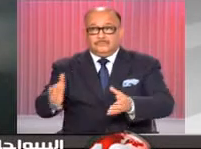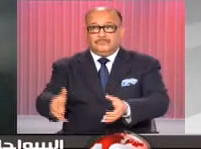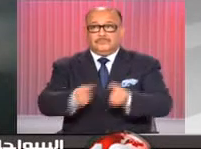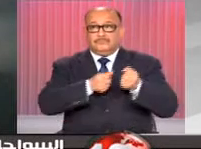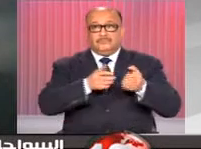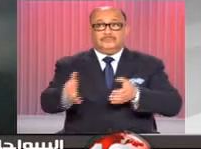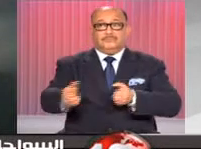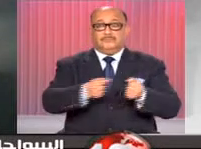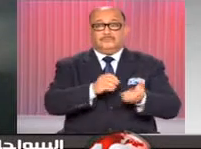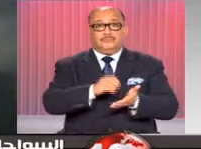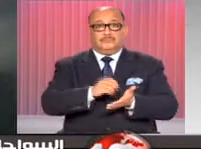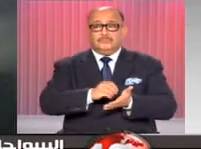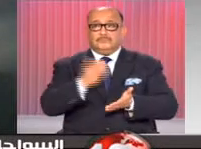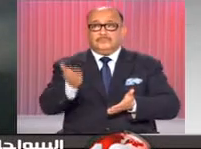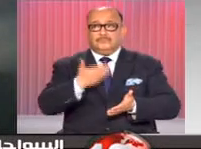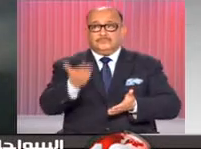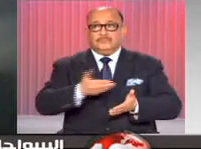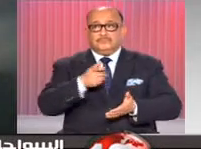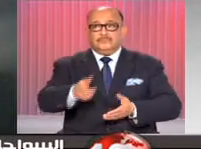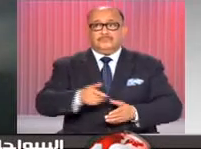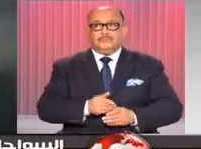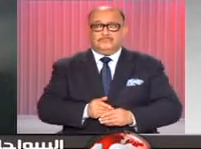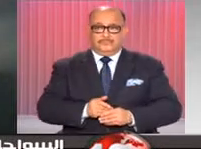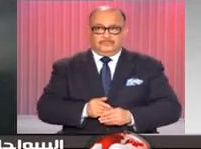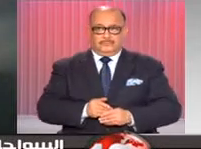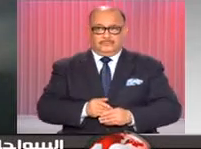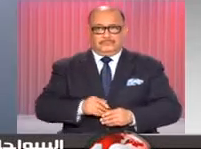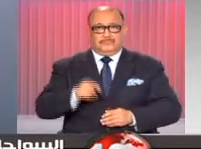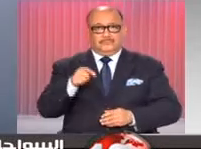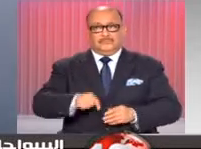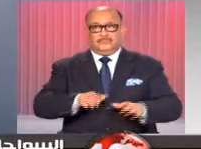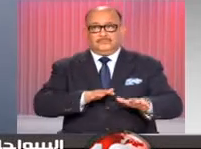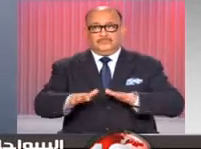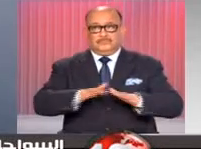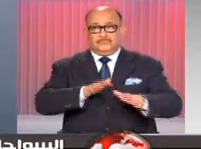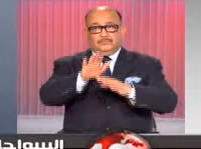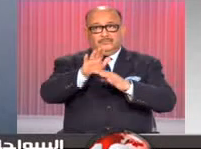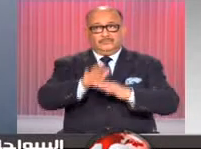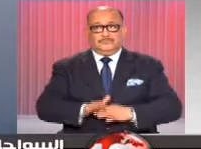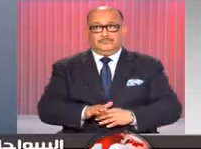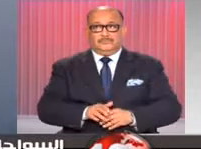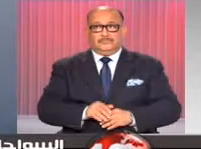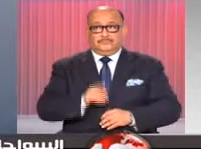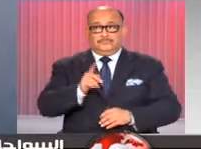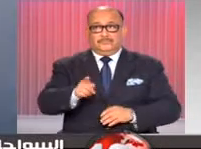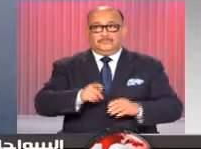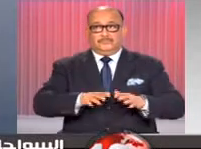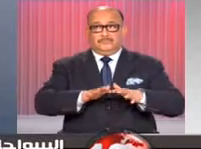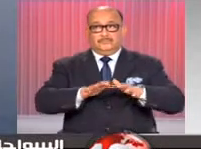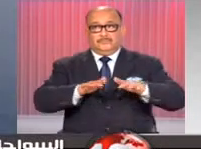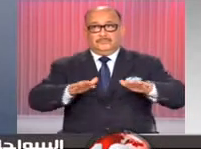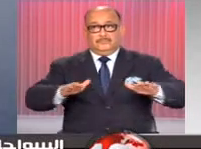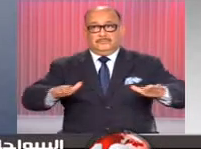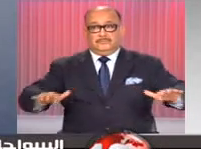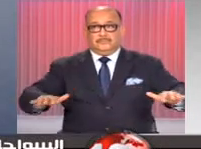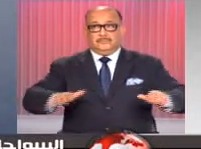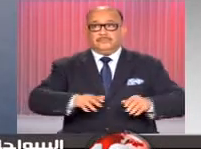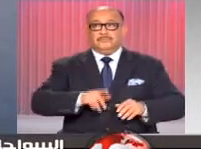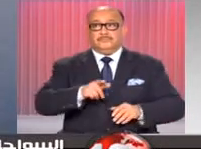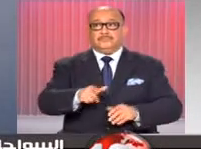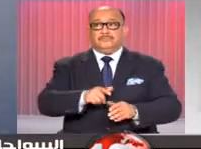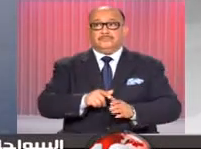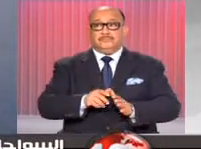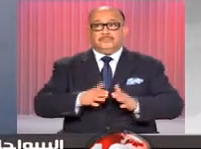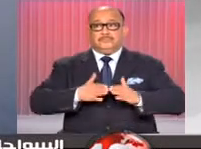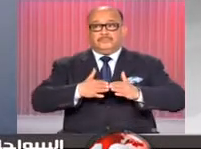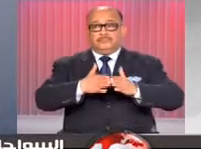منها صباحا، فأطلق طاقمها نداء استغاثة عندما أصبحت على بعد أكثر من 30 ميلا بحريا عن